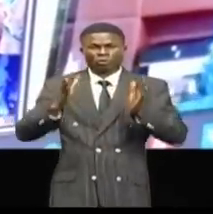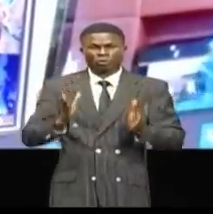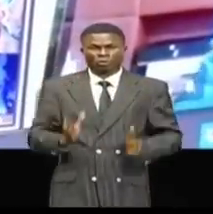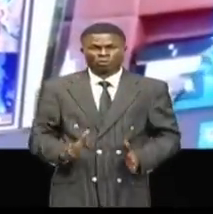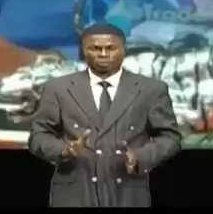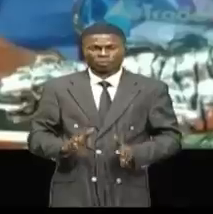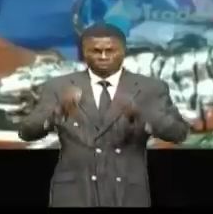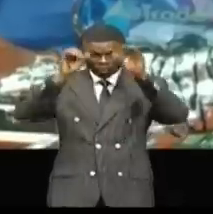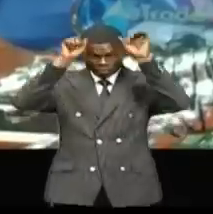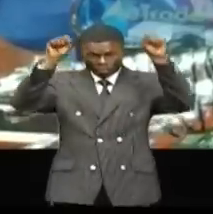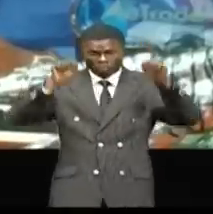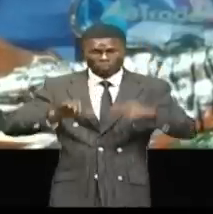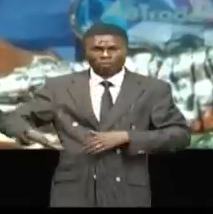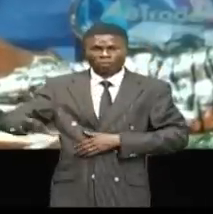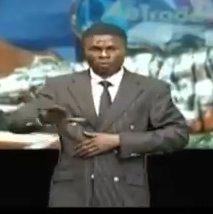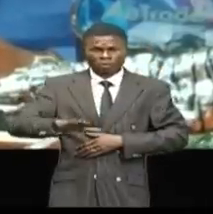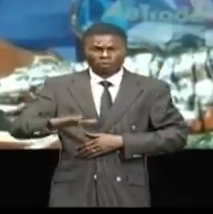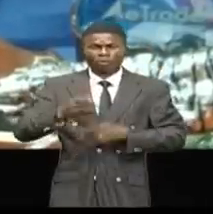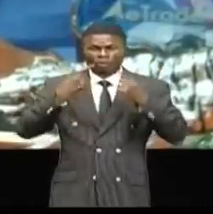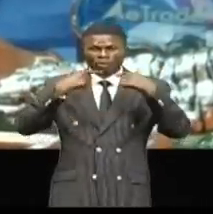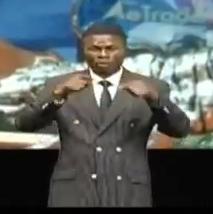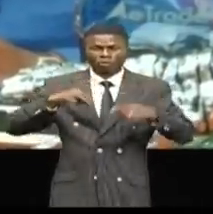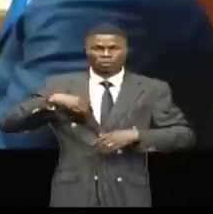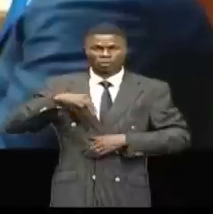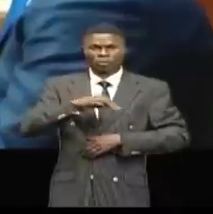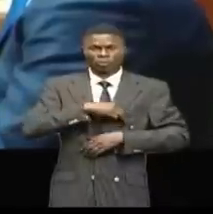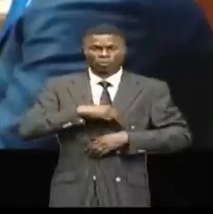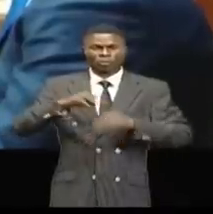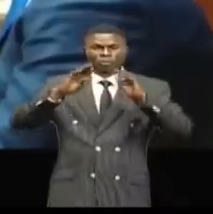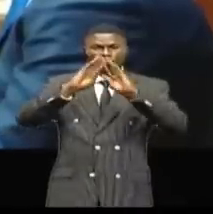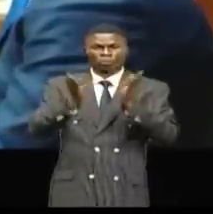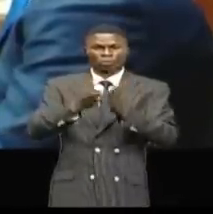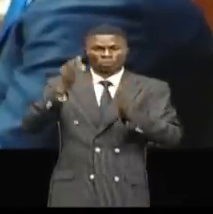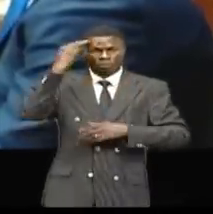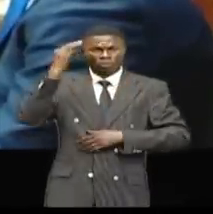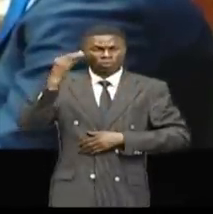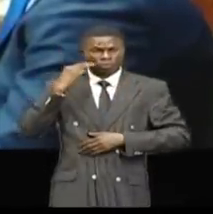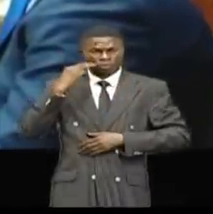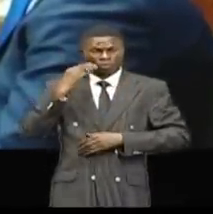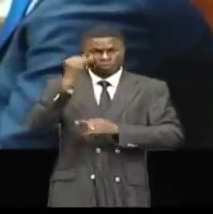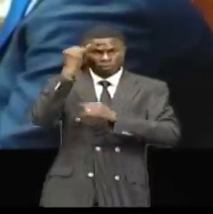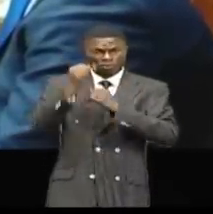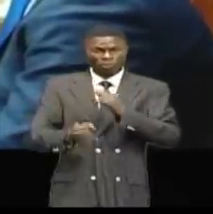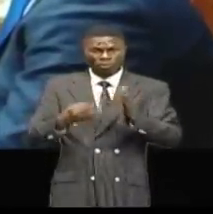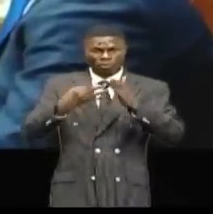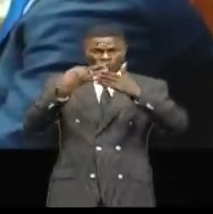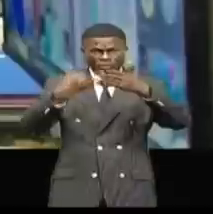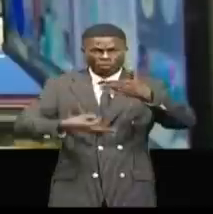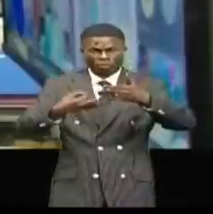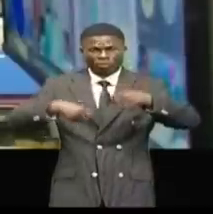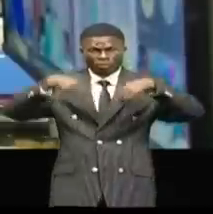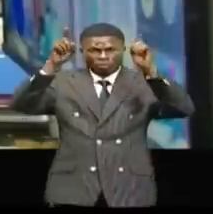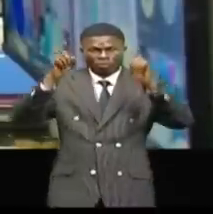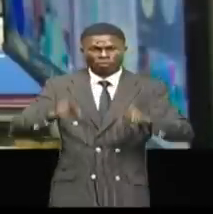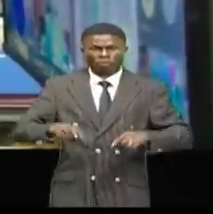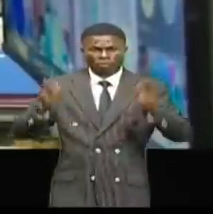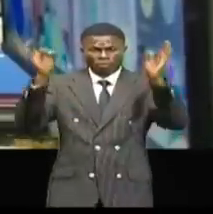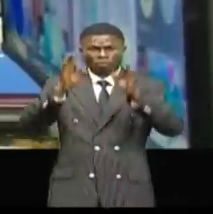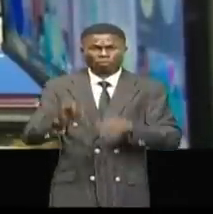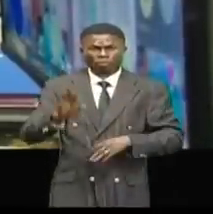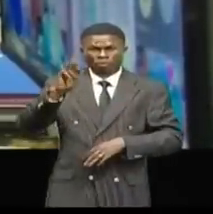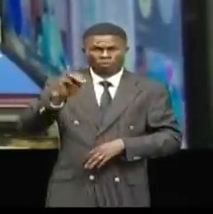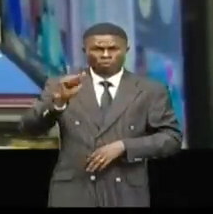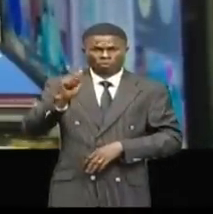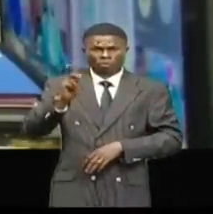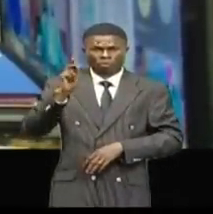Le président de la République a rappelé aux membres du conseil que lors de la clôture de la 8e édition du forum Makutano à